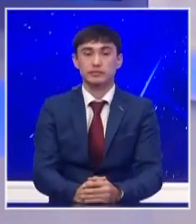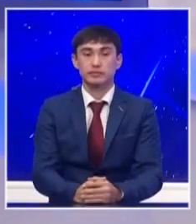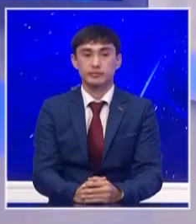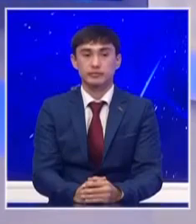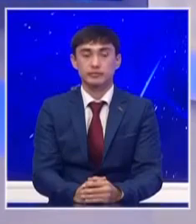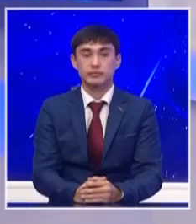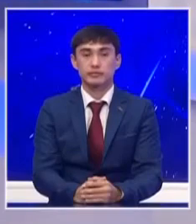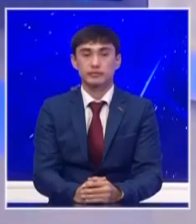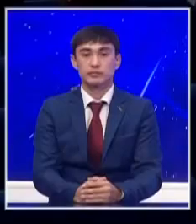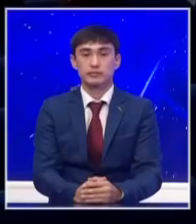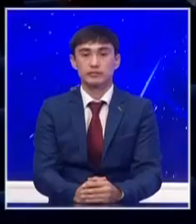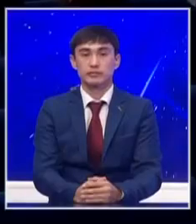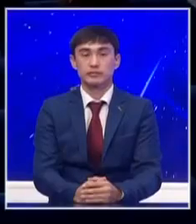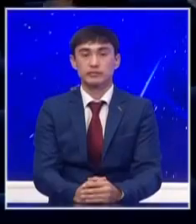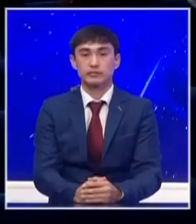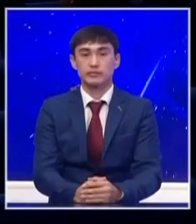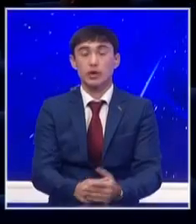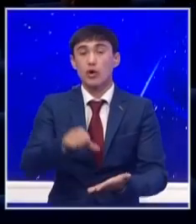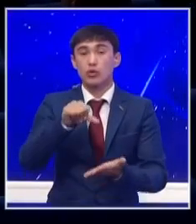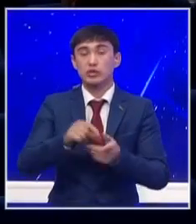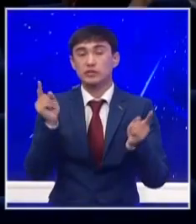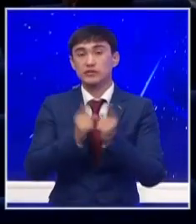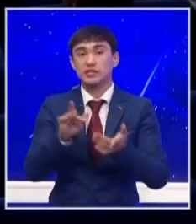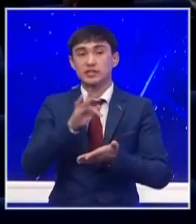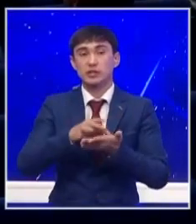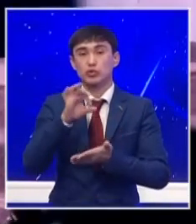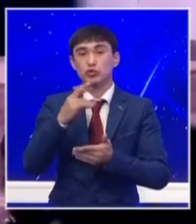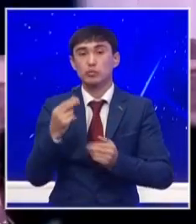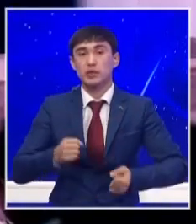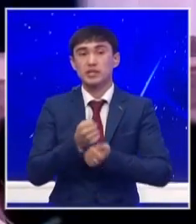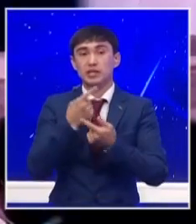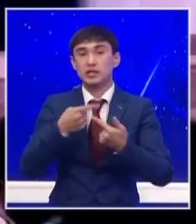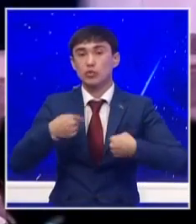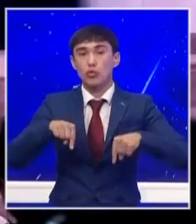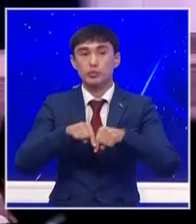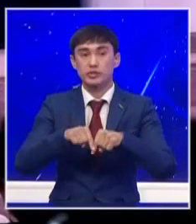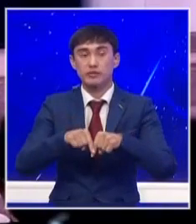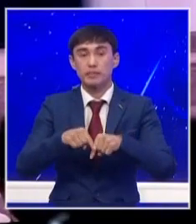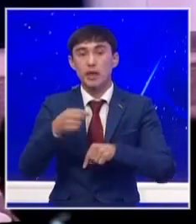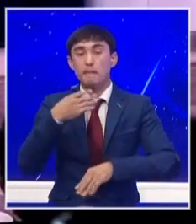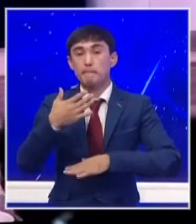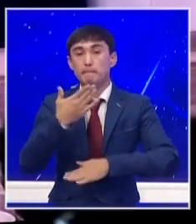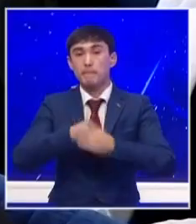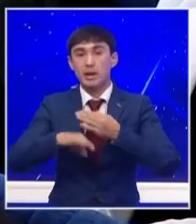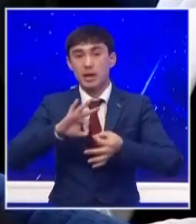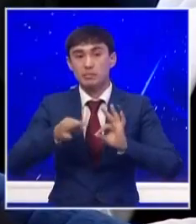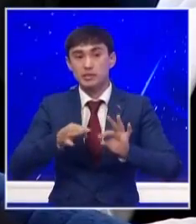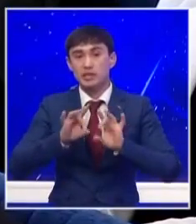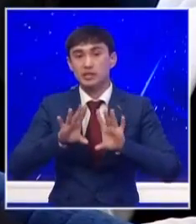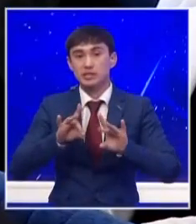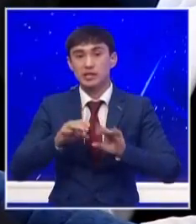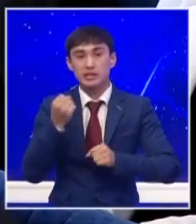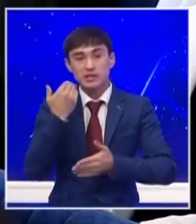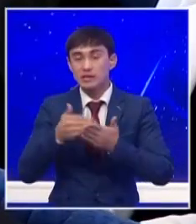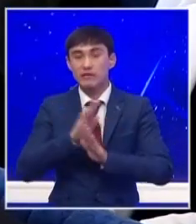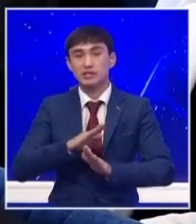корреспондент участники встречи в центре социальной поддержки равное общество паралимпийцы высказались о необходимости не сдаваться